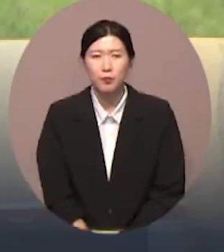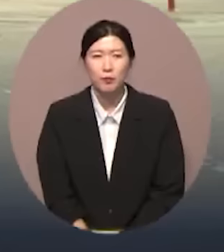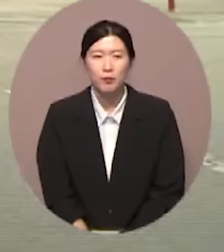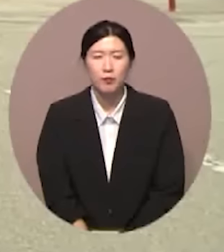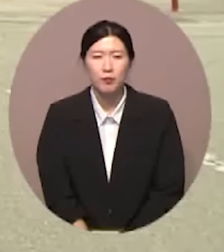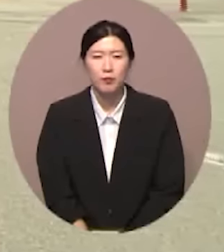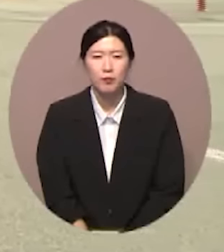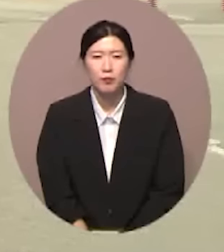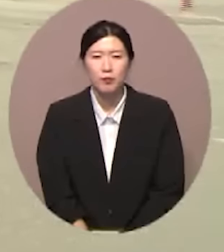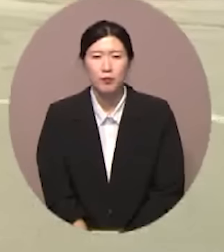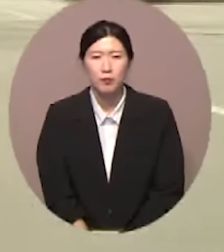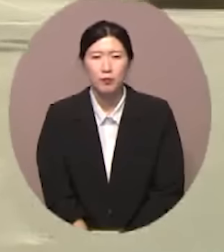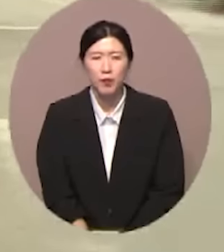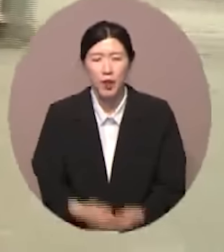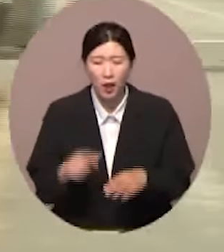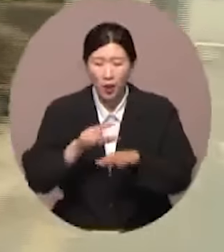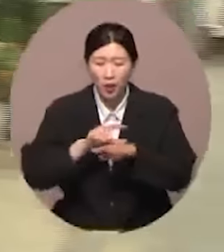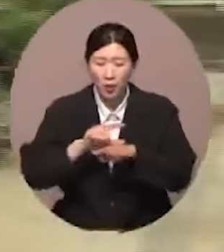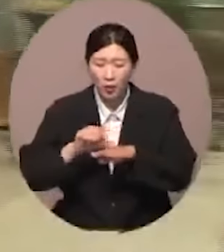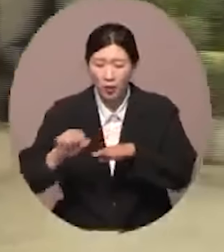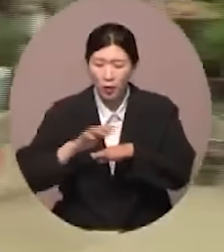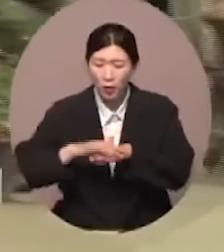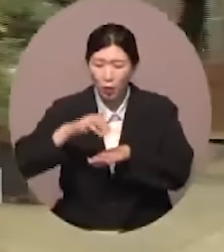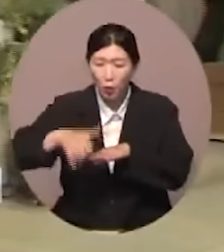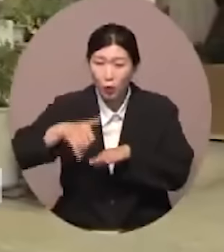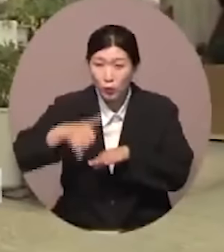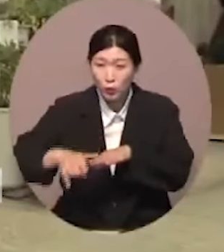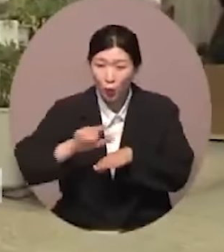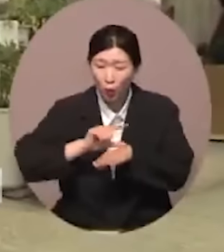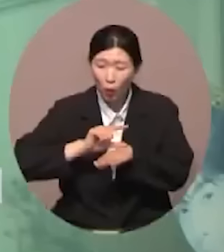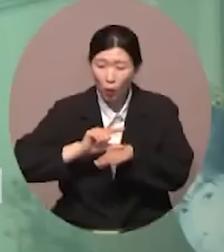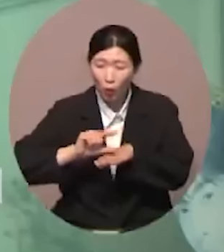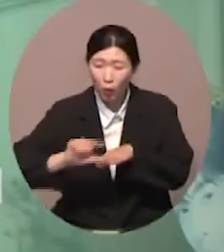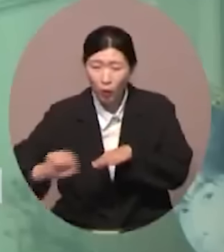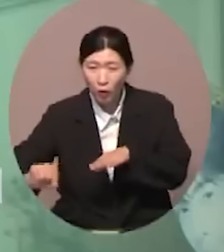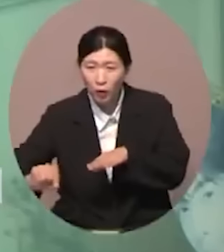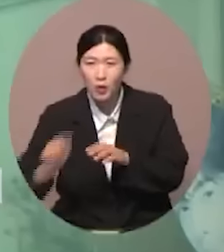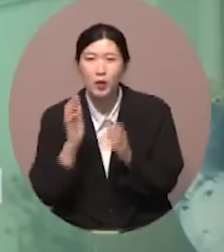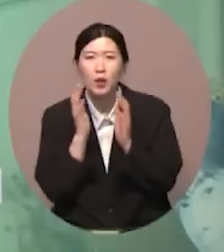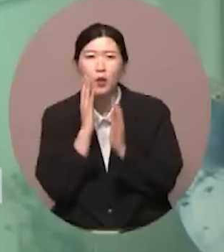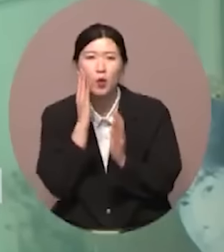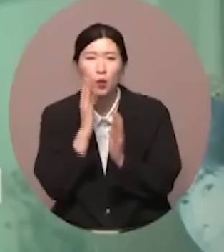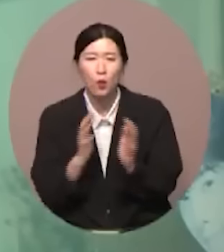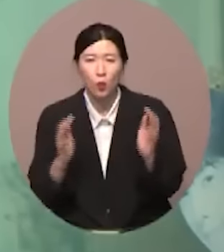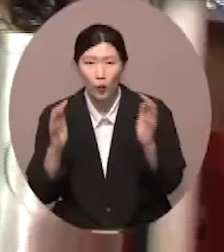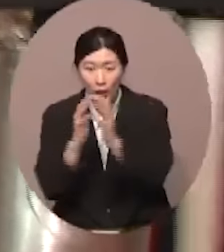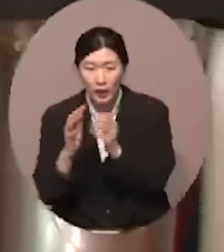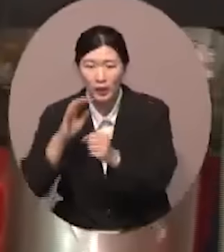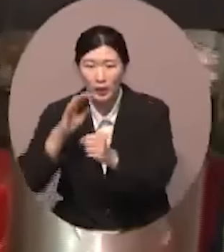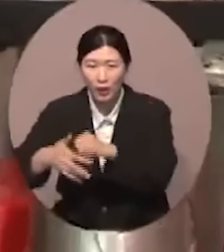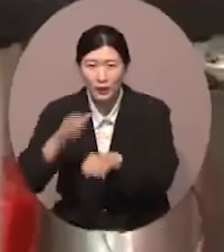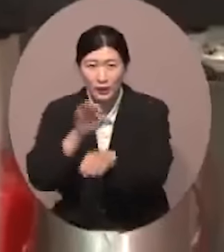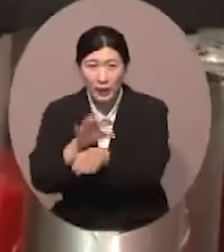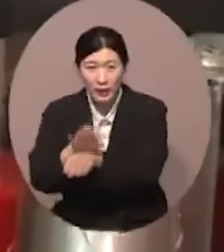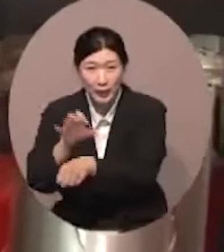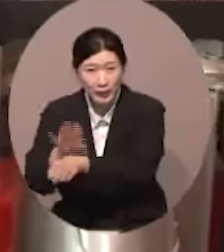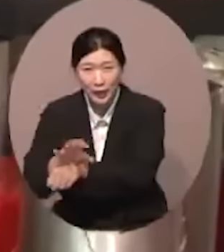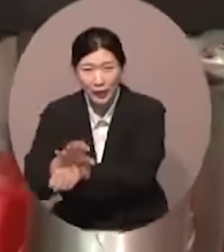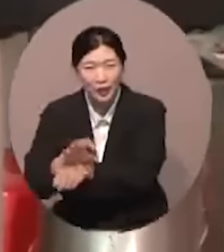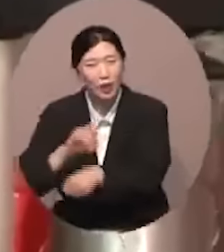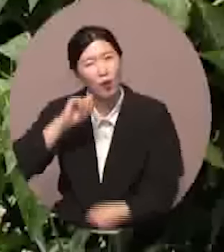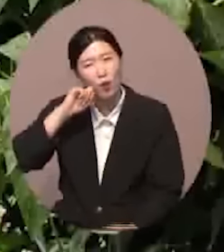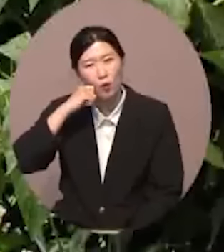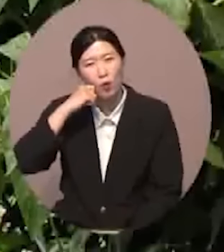적은. 소멸 위기에 놓인 작은 농촌 마을일수록 채소나 과일 등 신선식품을 구입하기가 더욱 쉽지